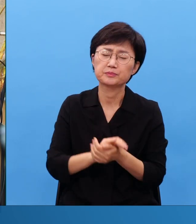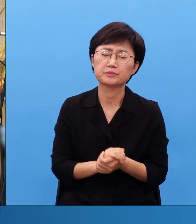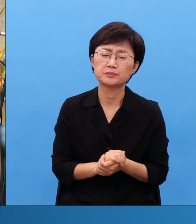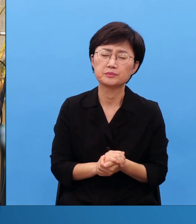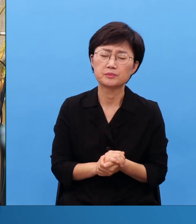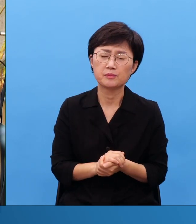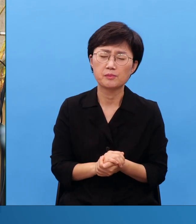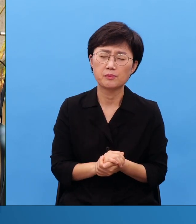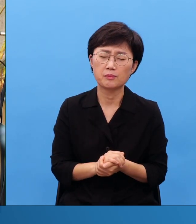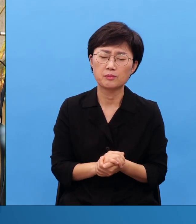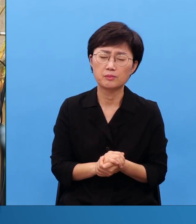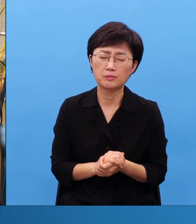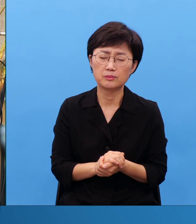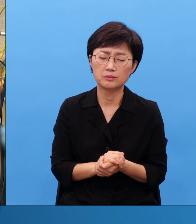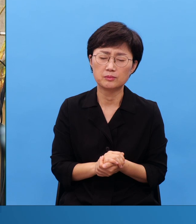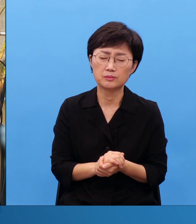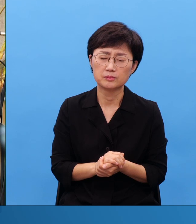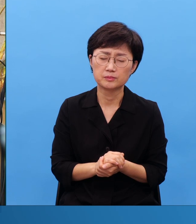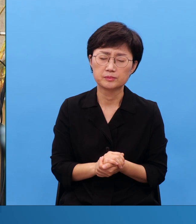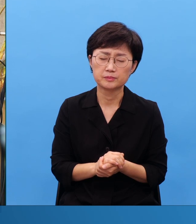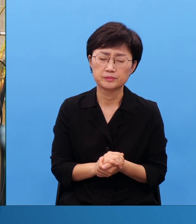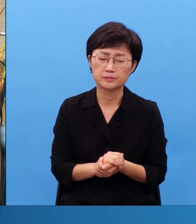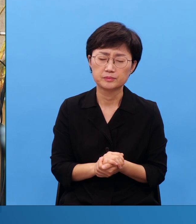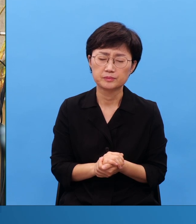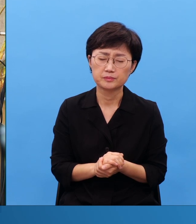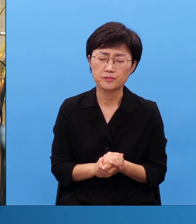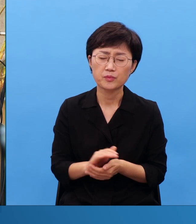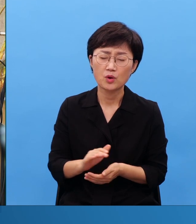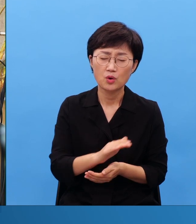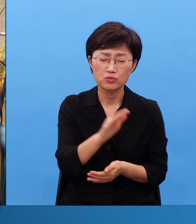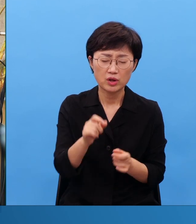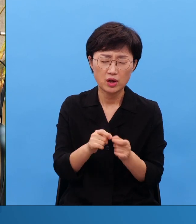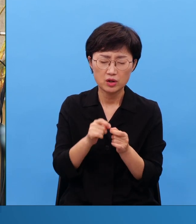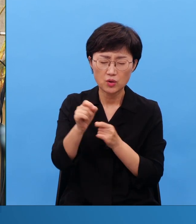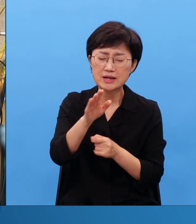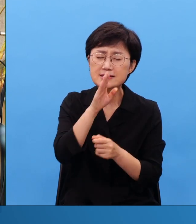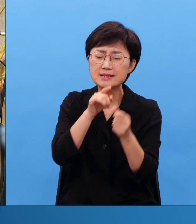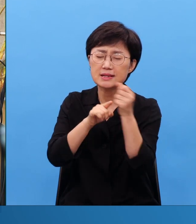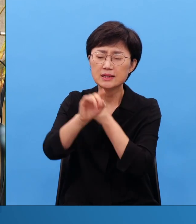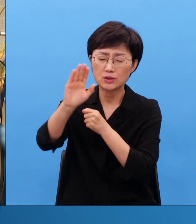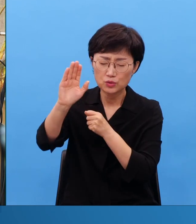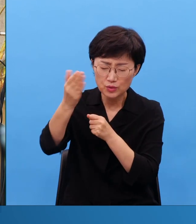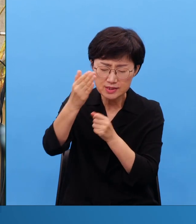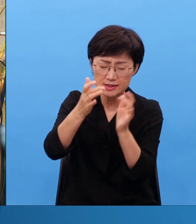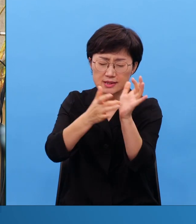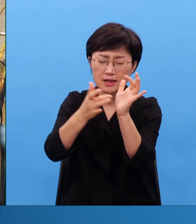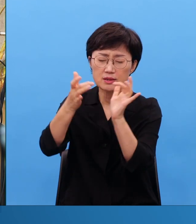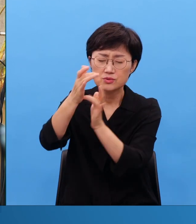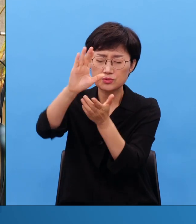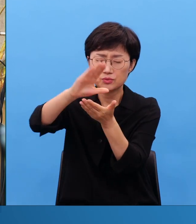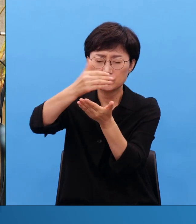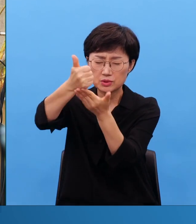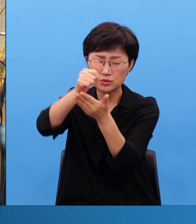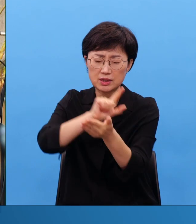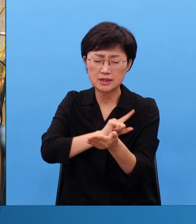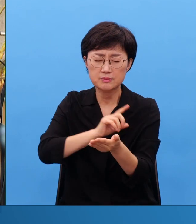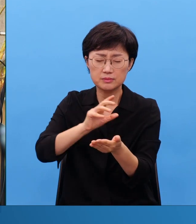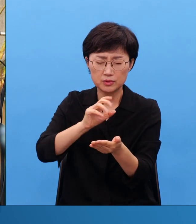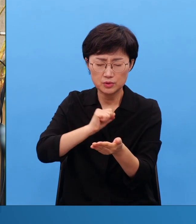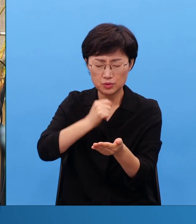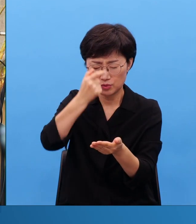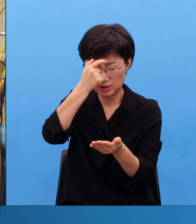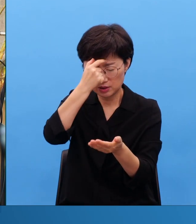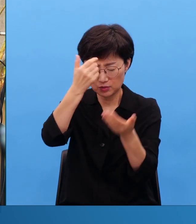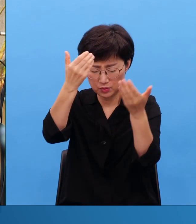all glory through the praise of the David's choir today. 우리의 영원한 진리 되신 예수 그리스도 이름으로 기도드립니다. We pray for all of this in the name of